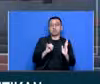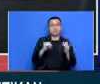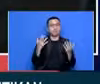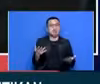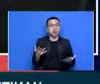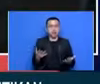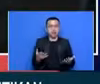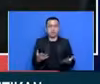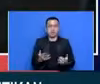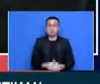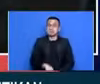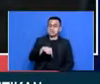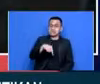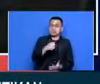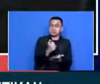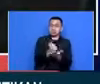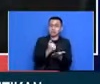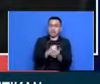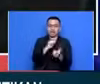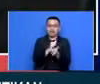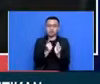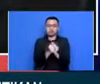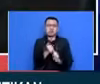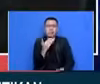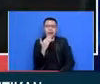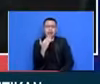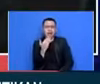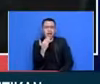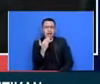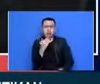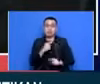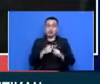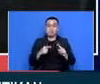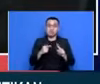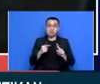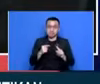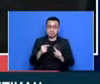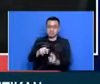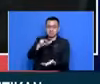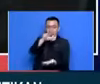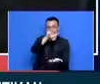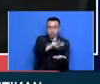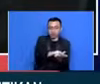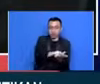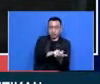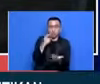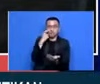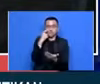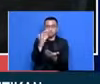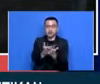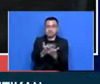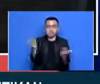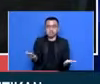ini sampai memberikan putusan yang berbeda dengan fakta Kenapa memberikan putusan sampai tidak